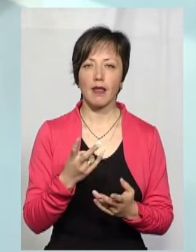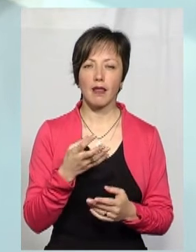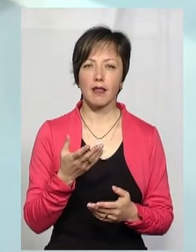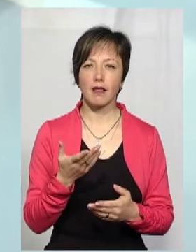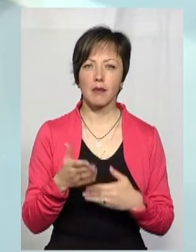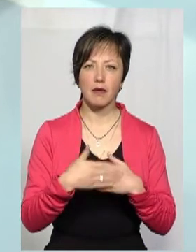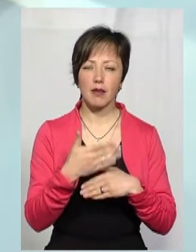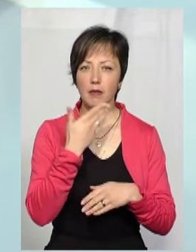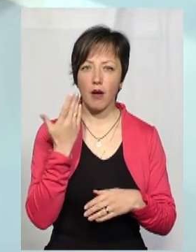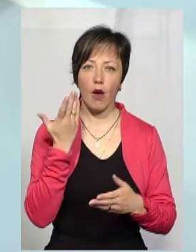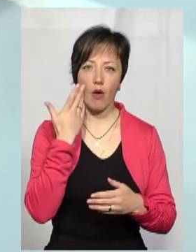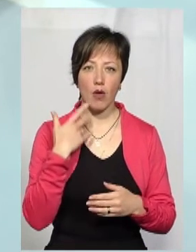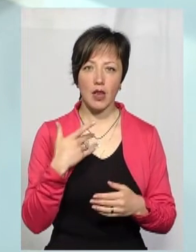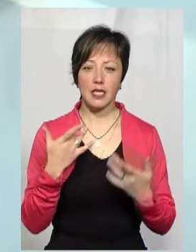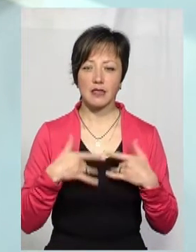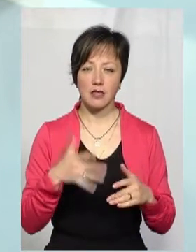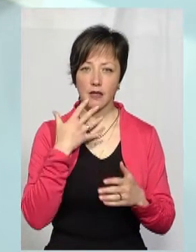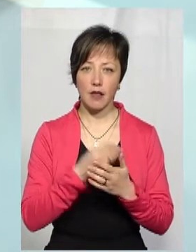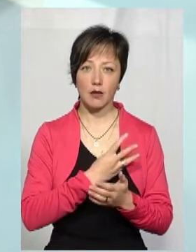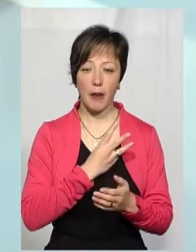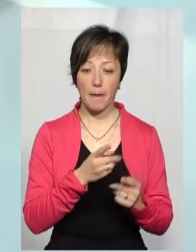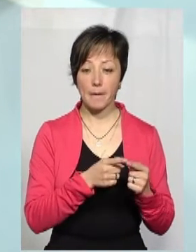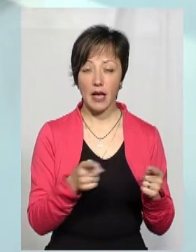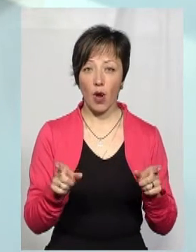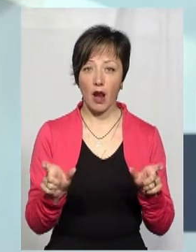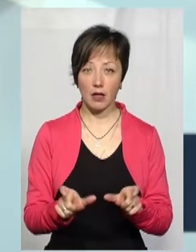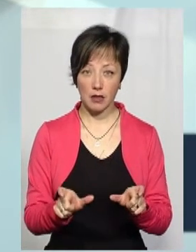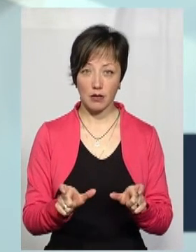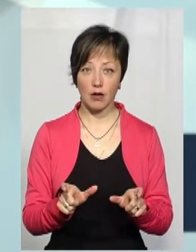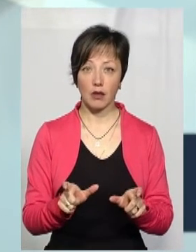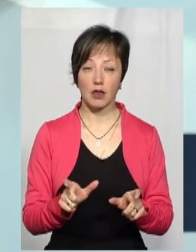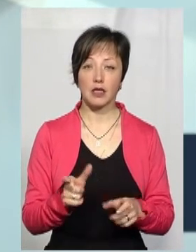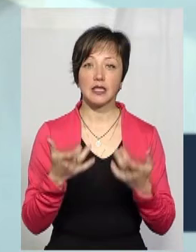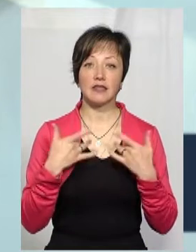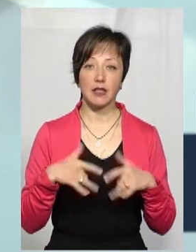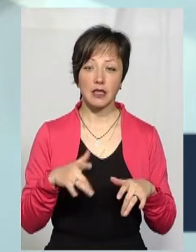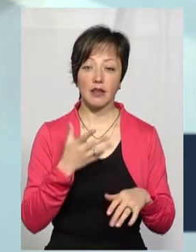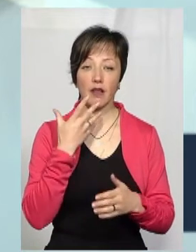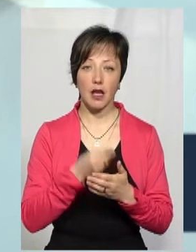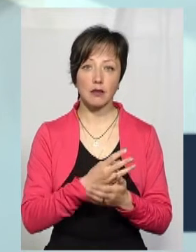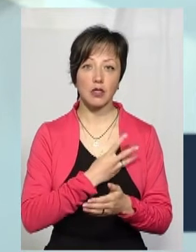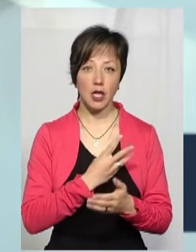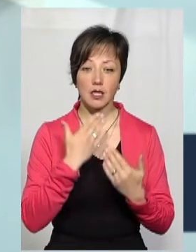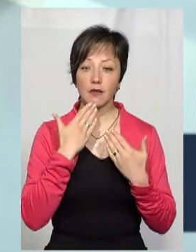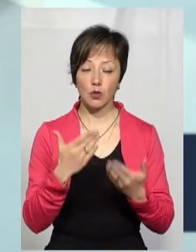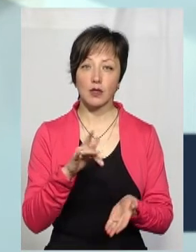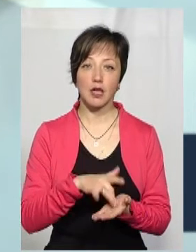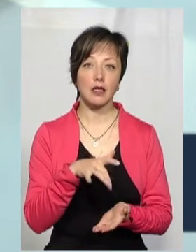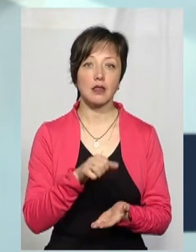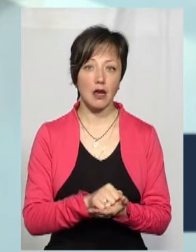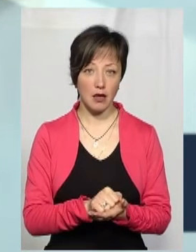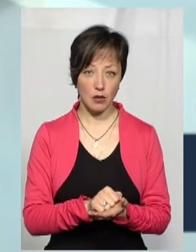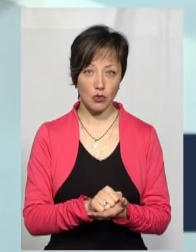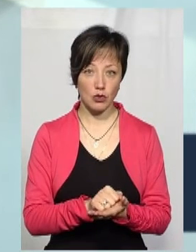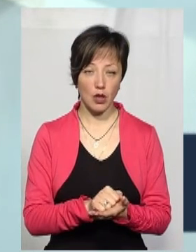була звільнена за власним бажанням. Ще раз наголошу, в період карантину, тобто з 12 березня, була звільнена за власним бажанням, звернулася в центр